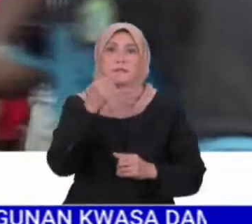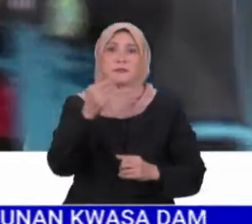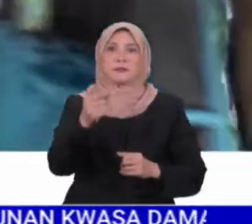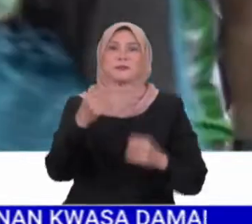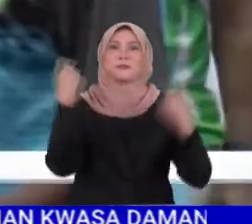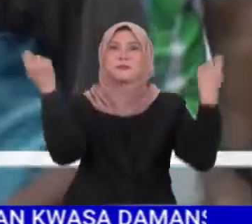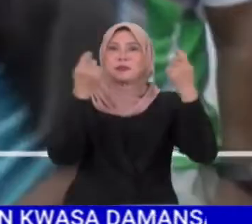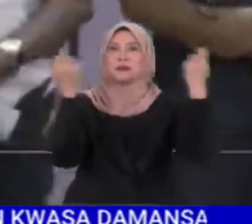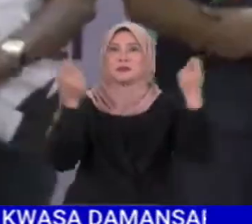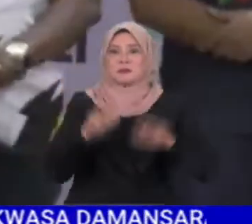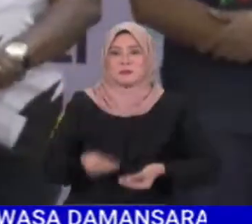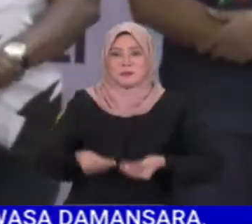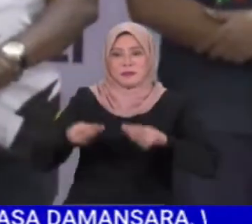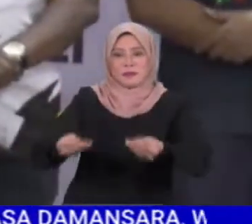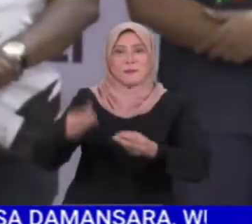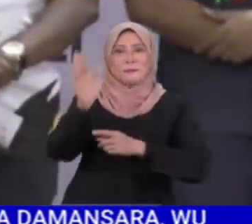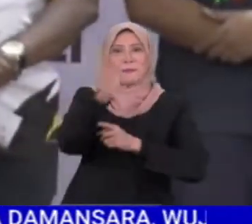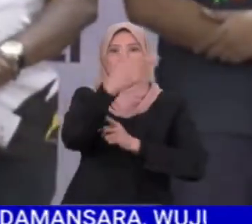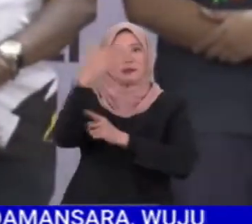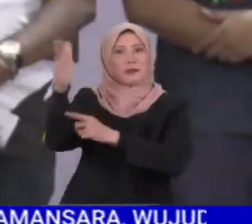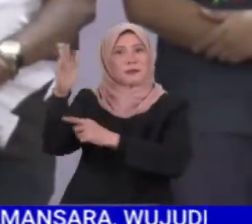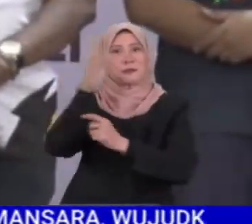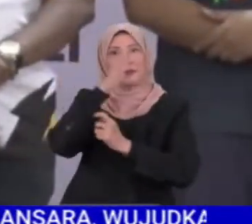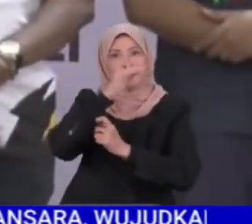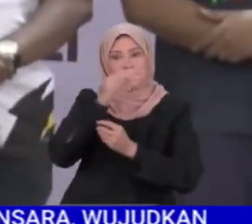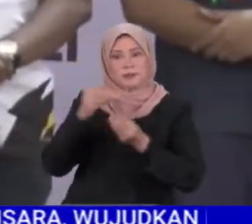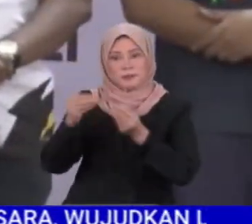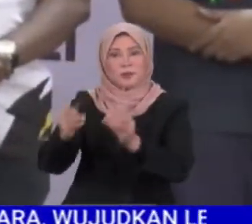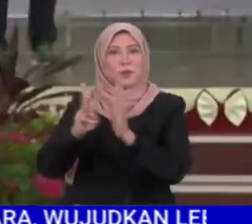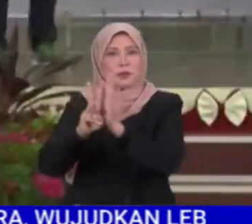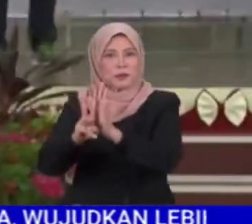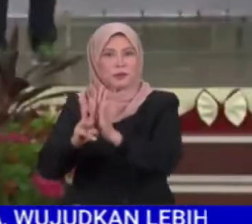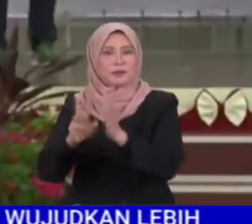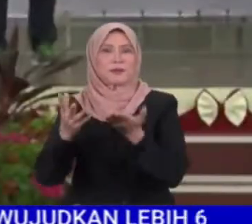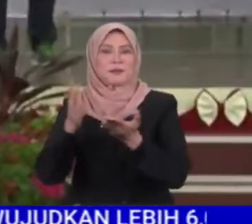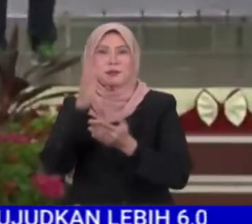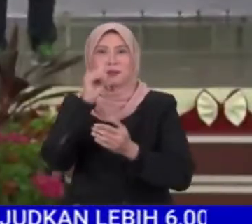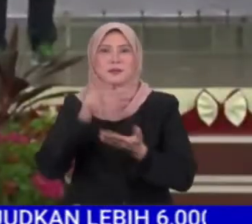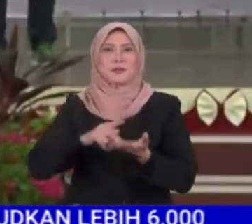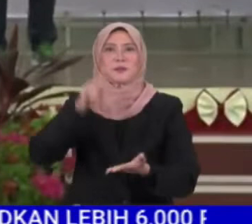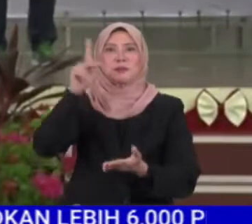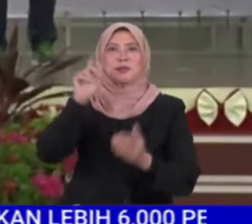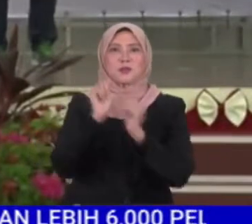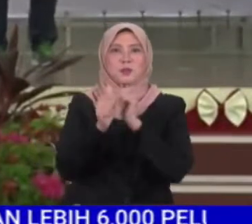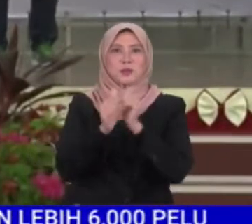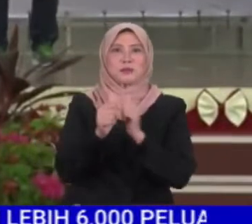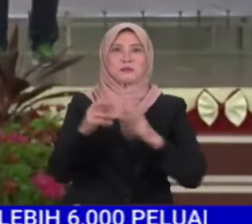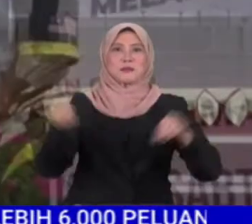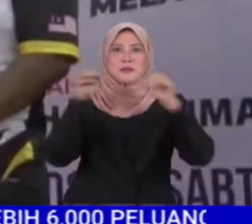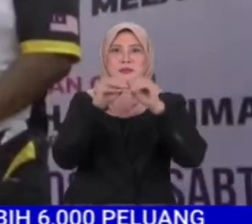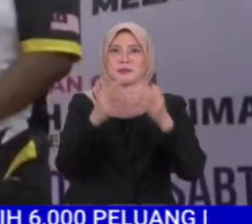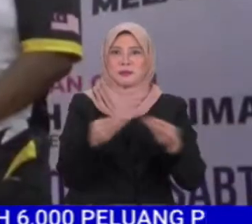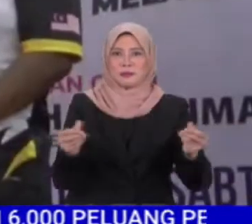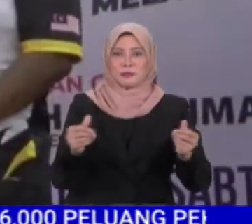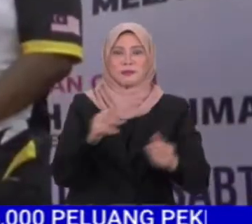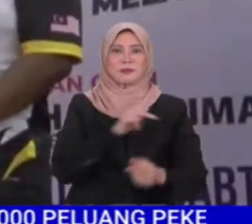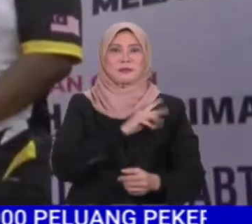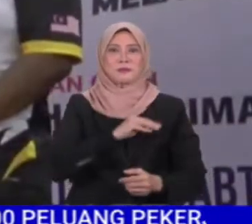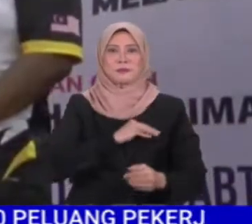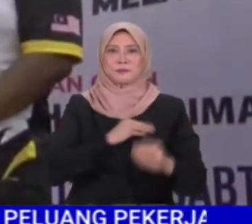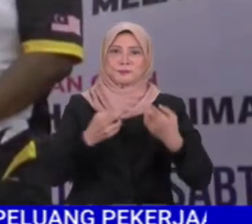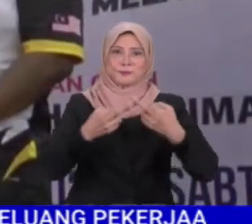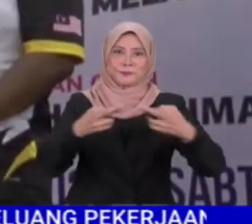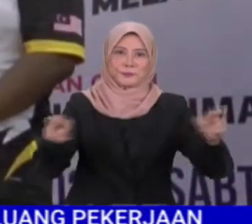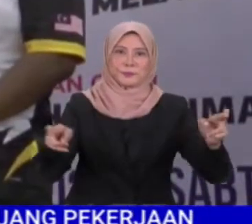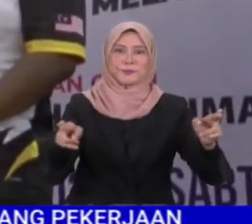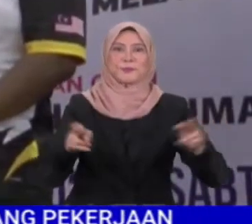ketika majlis penyerahan bendera negeri Melaka kepada kontijen negeri di Kompleks Sukan Masjid Tanah yang disempurnakan Ketua Menteri Datuk Seri